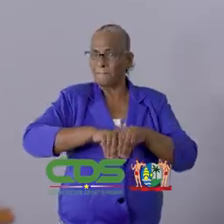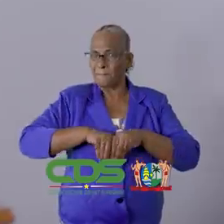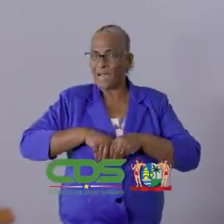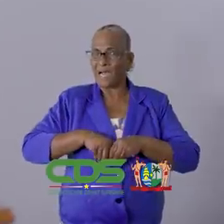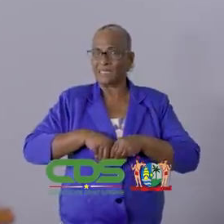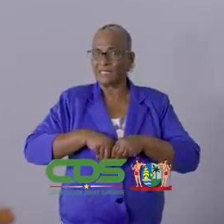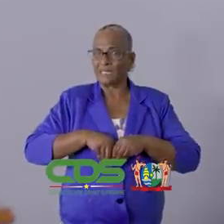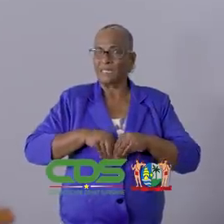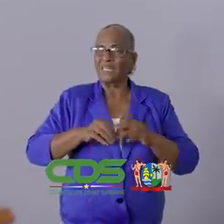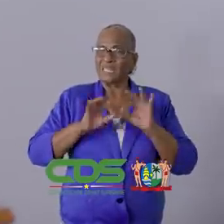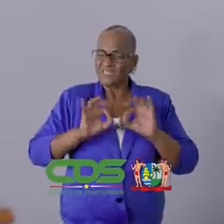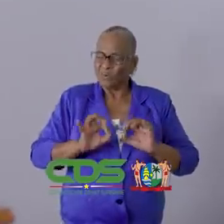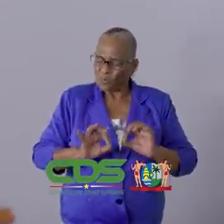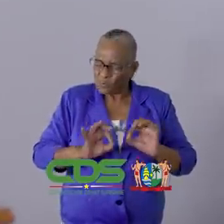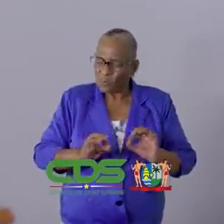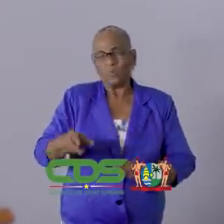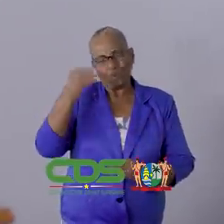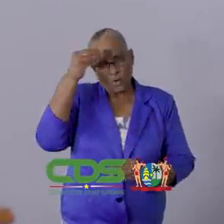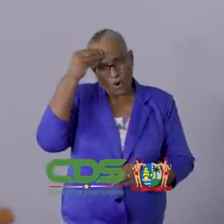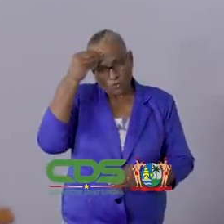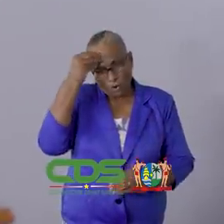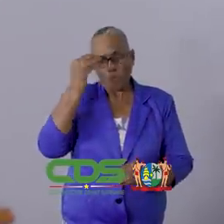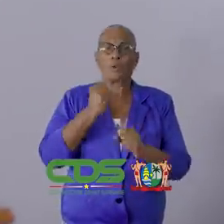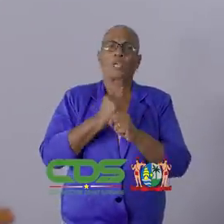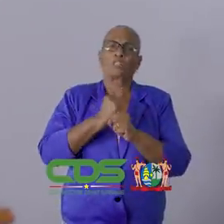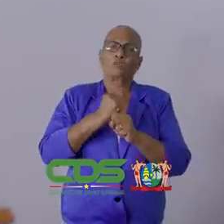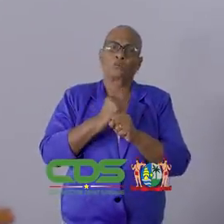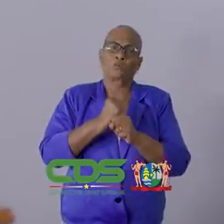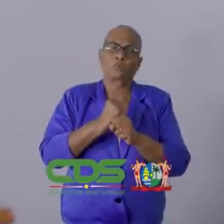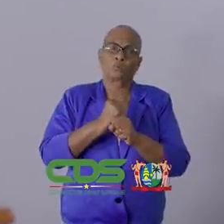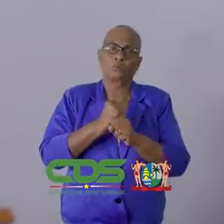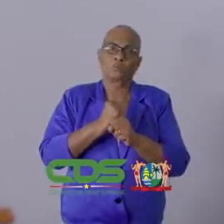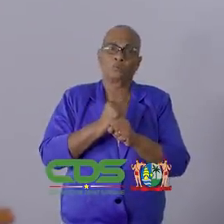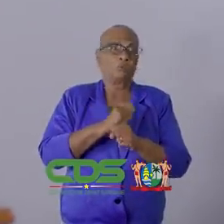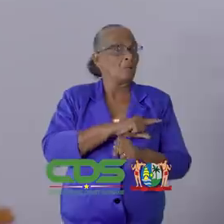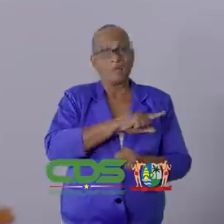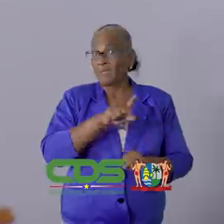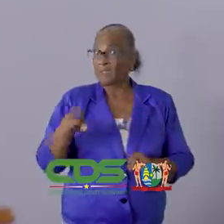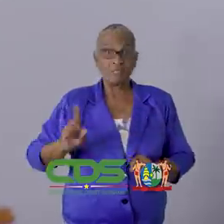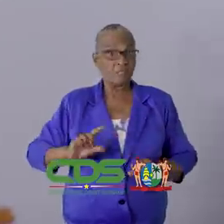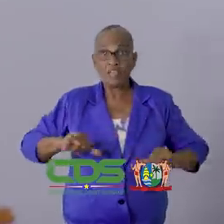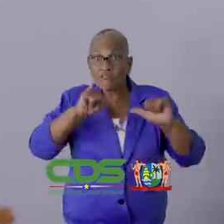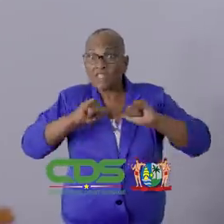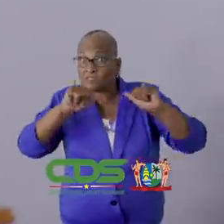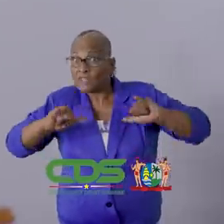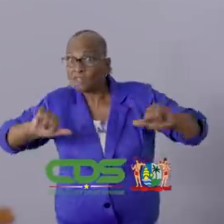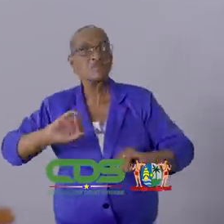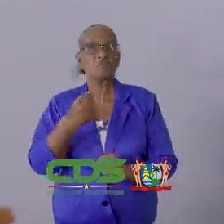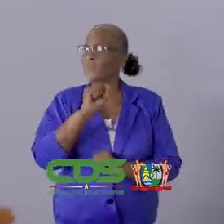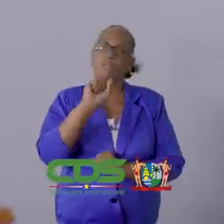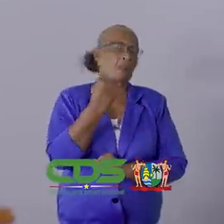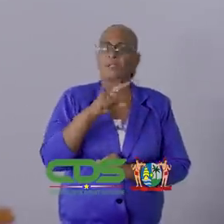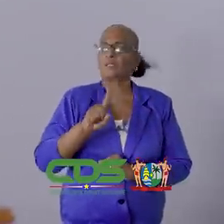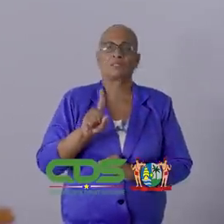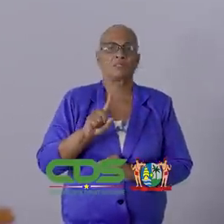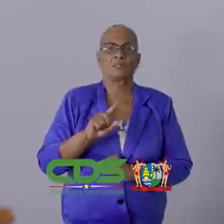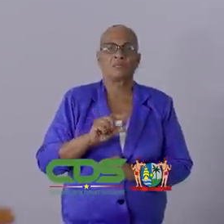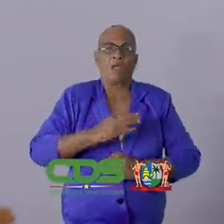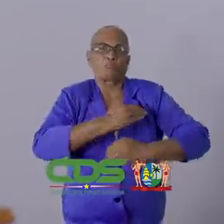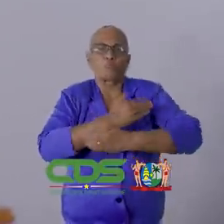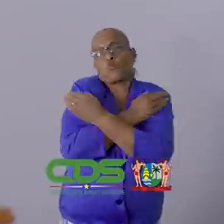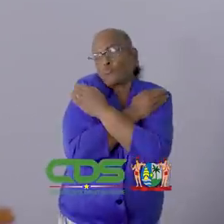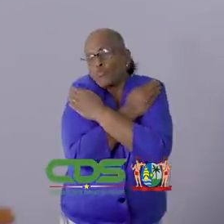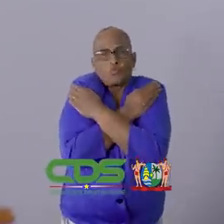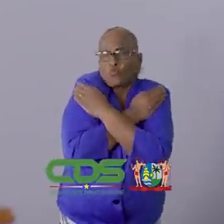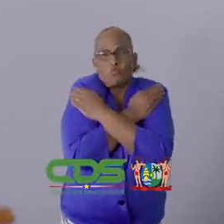maatregelen nauwgezet in acht te nemen. Dus nee, u kunt nog niet uitbundig feesten. Nee,